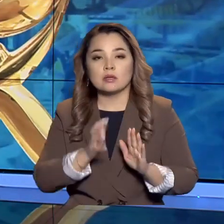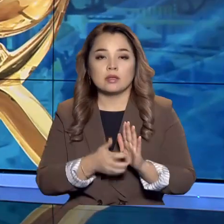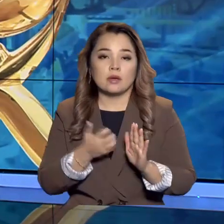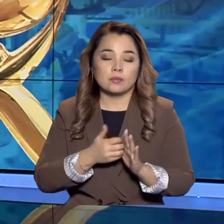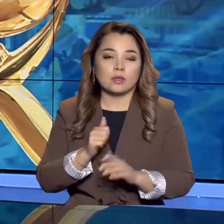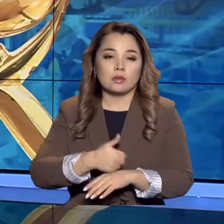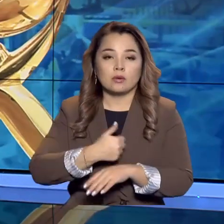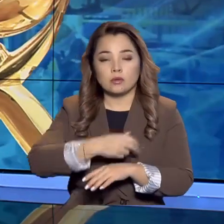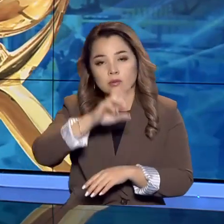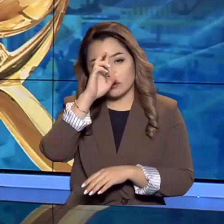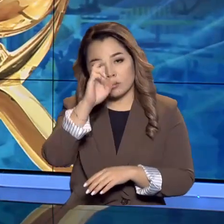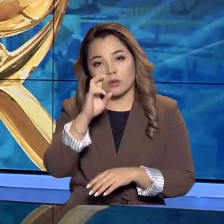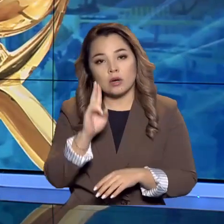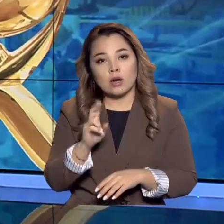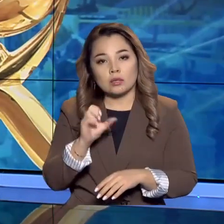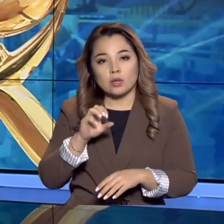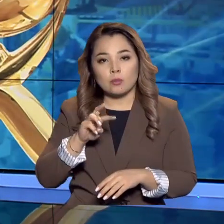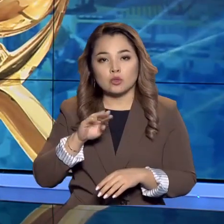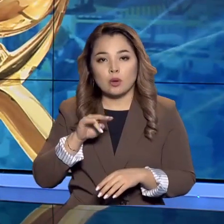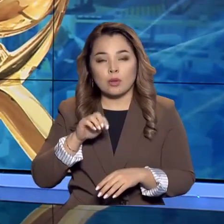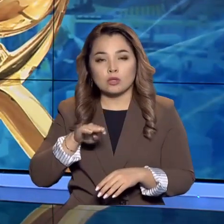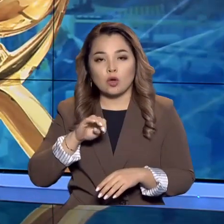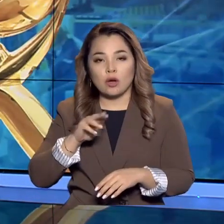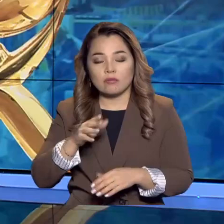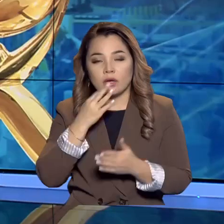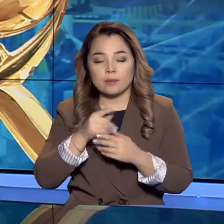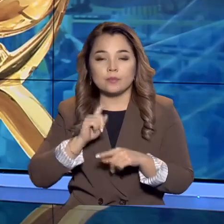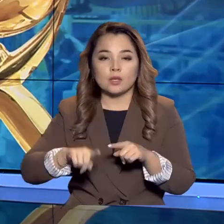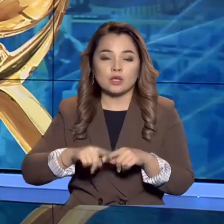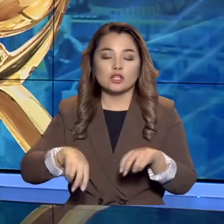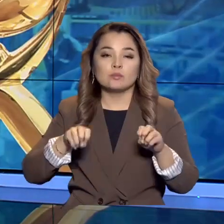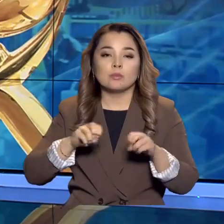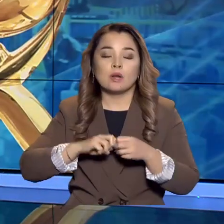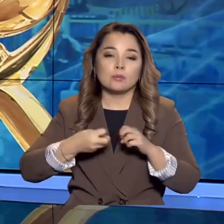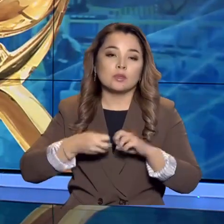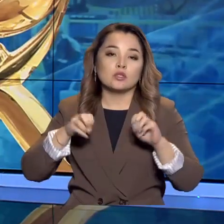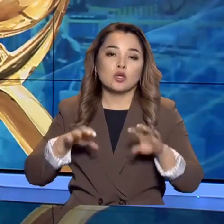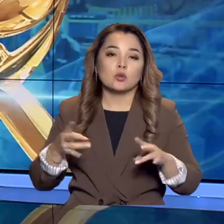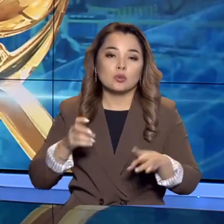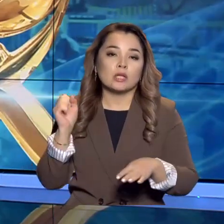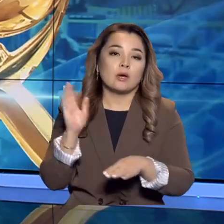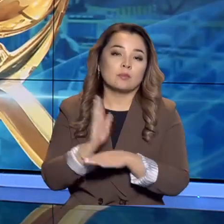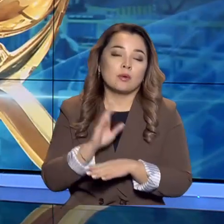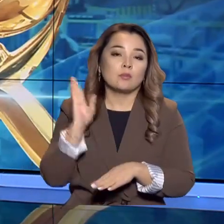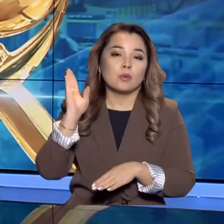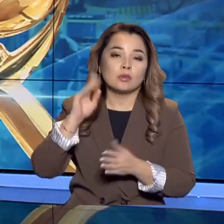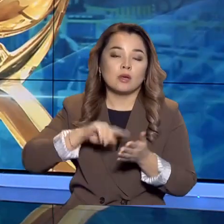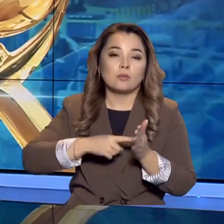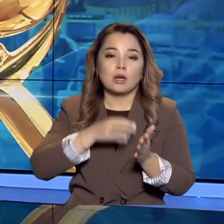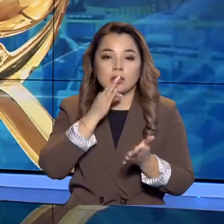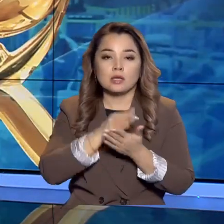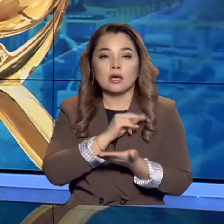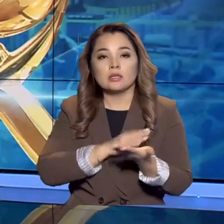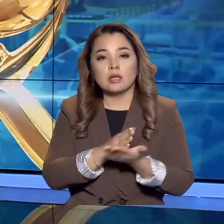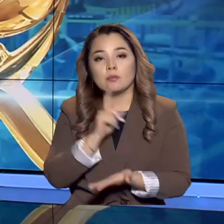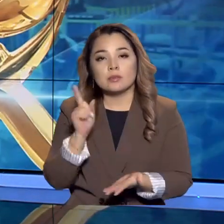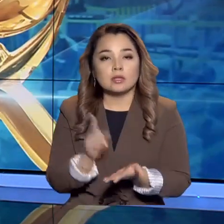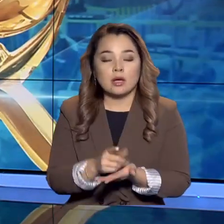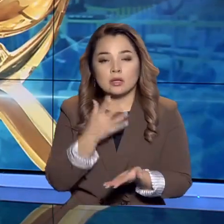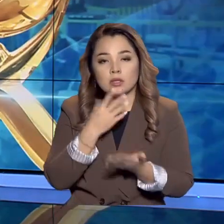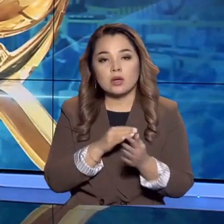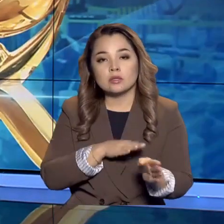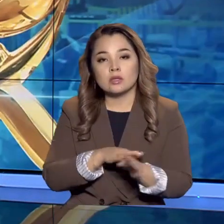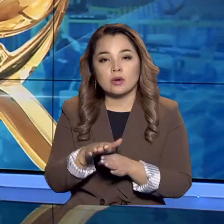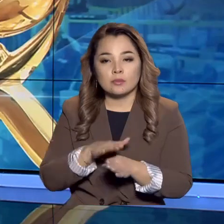Мемлекет басшысы Қасым-Жомарт Тоқаев үкіметке осы мәселені тез арада шешуді тапсырды. Бұл алдағы мақсат. Ал бүгін қызметімен міндетін мінсіз